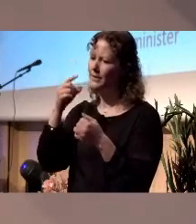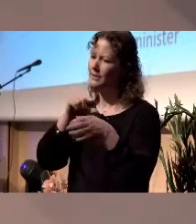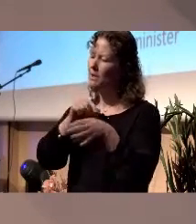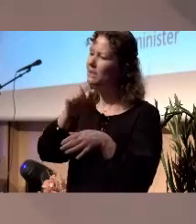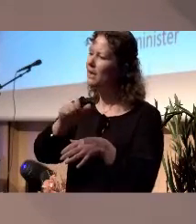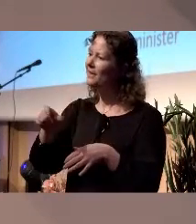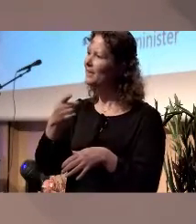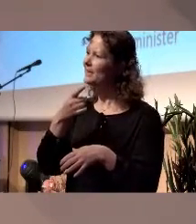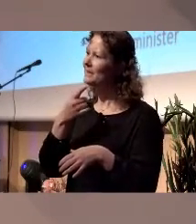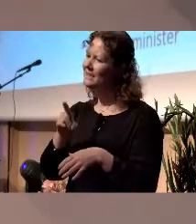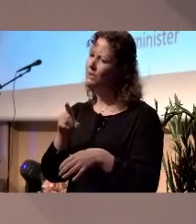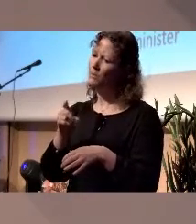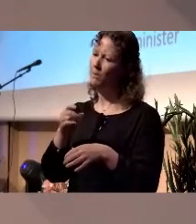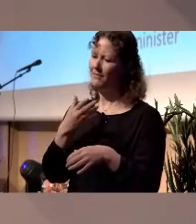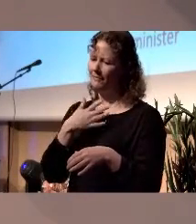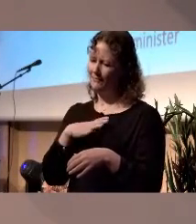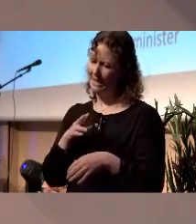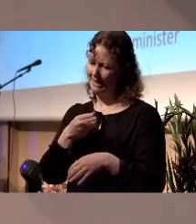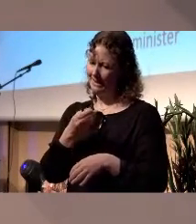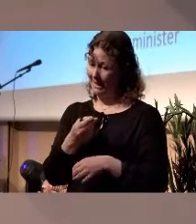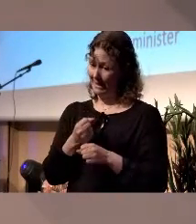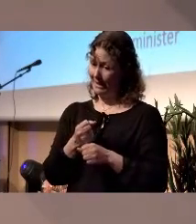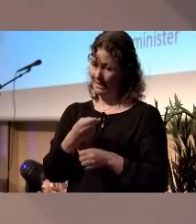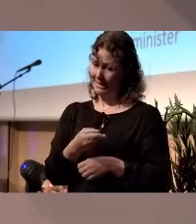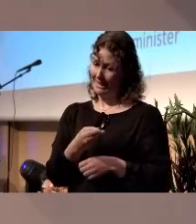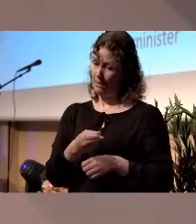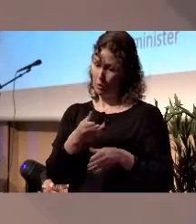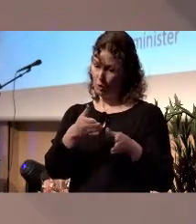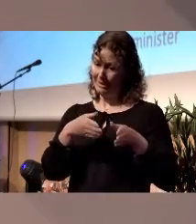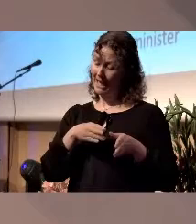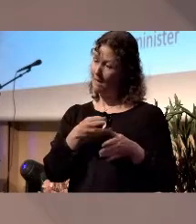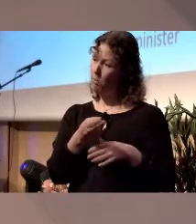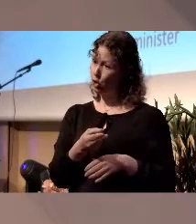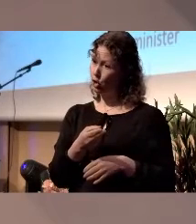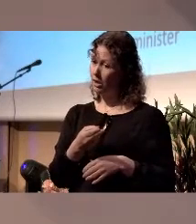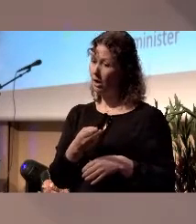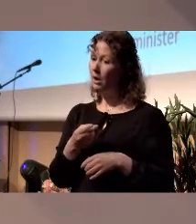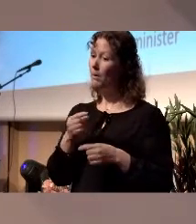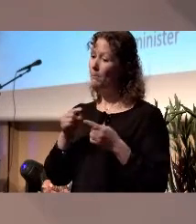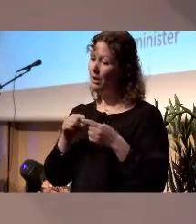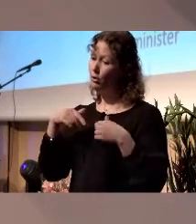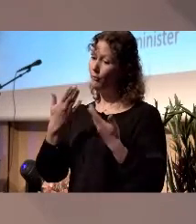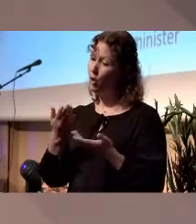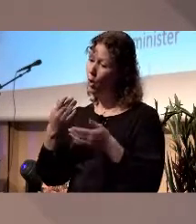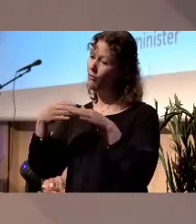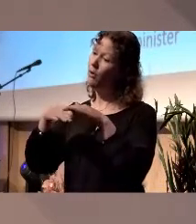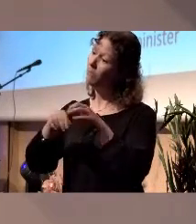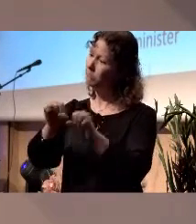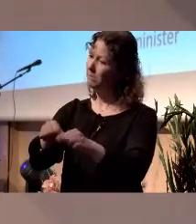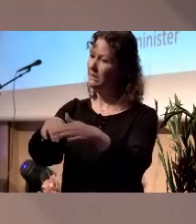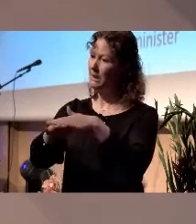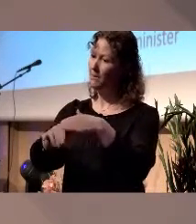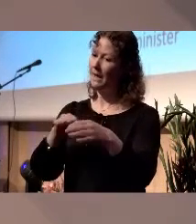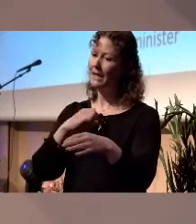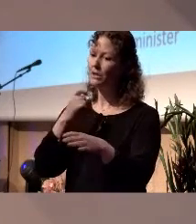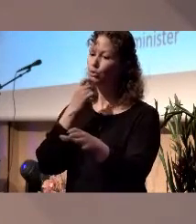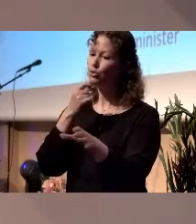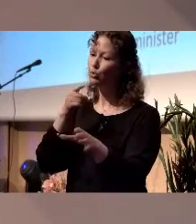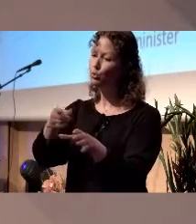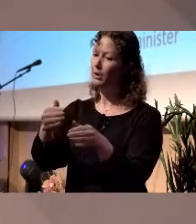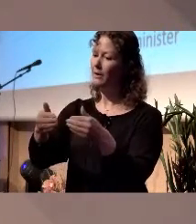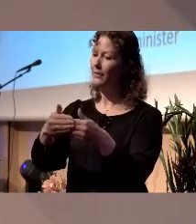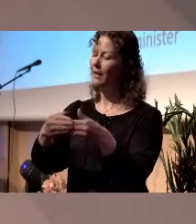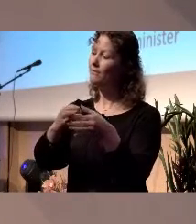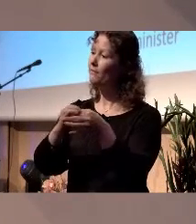Det er de som ville ligget på en sengepost. Og det å få lov å få behandlingen hjemme i sin egen stue, kanskje i nærheten av